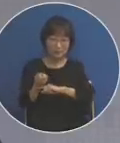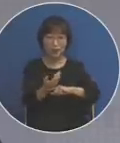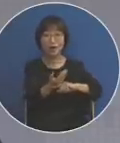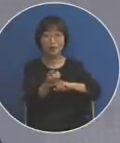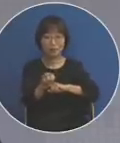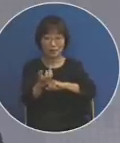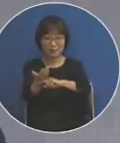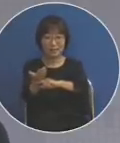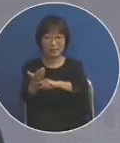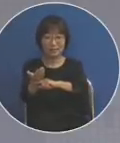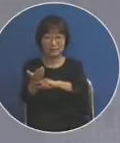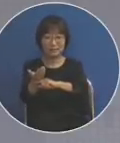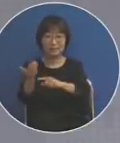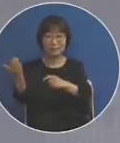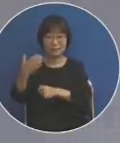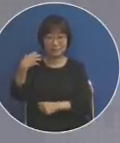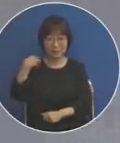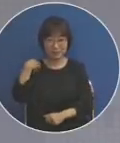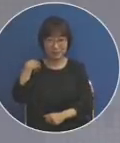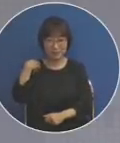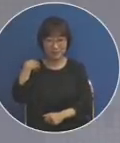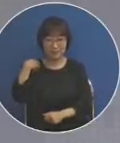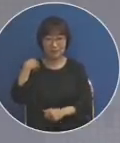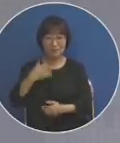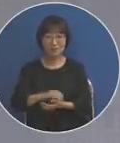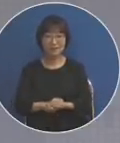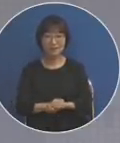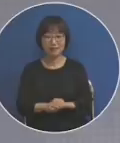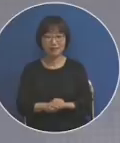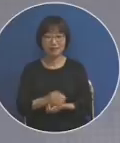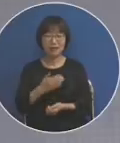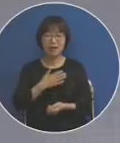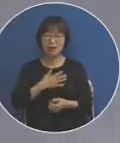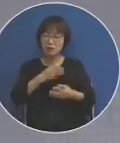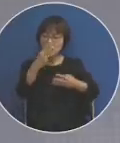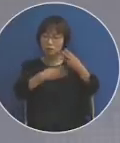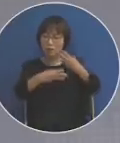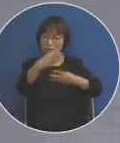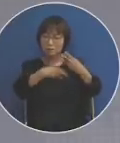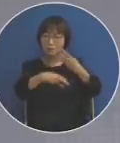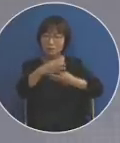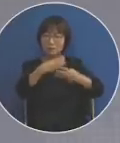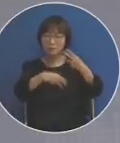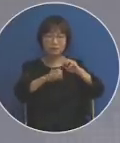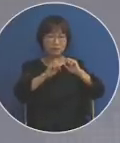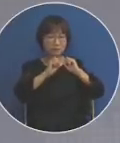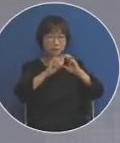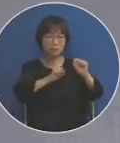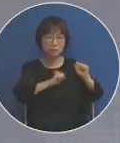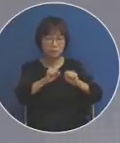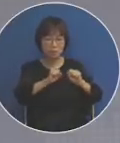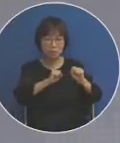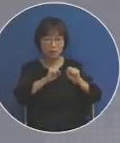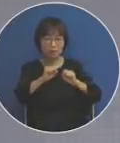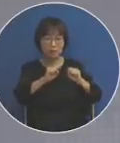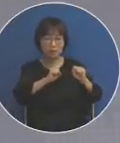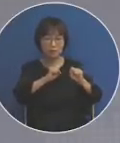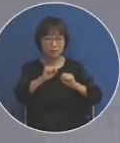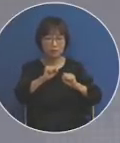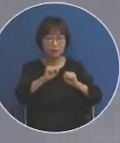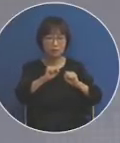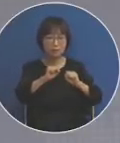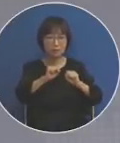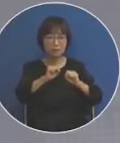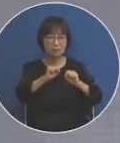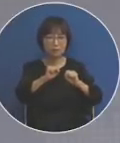I'm sharing the word of God. 렘넌트 운동만 20몇 년이 왔어요. And now even for just 그렇잖아요. 20-some years, I've been doing this remnant 그래서 movement. 그래서 제가